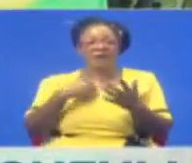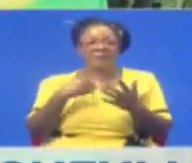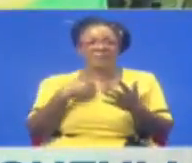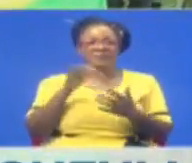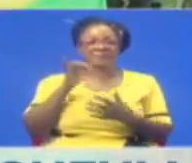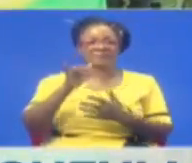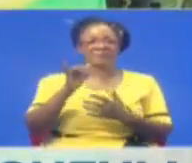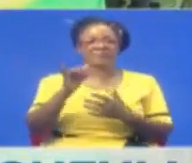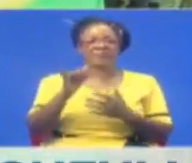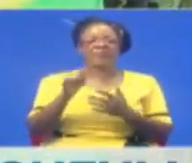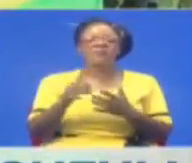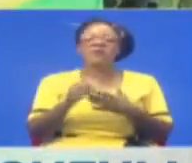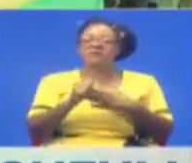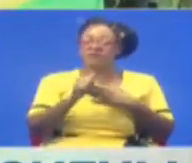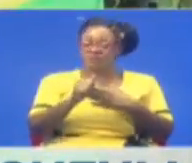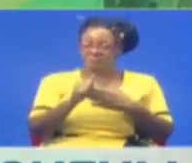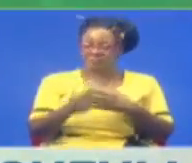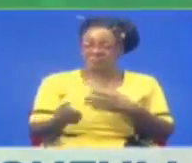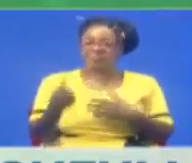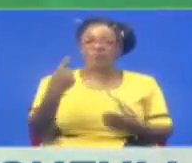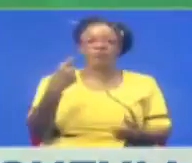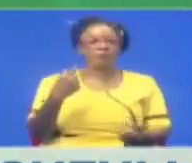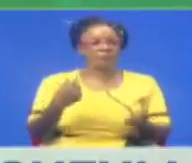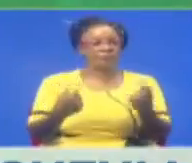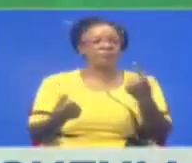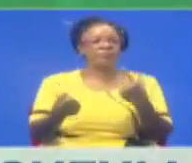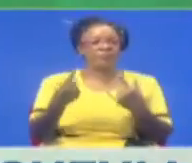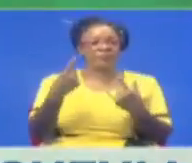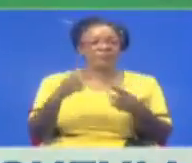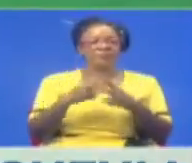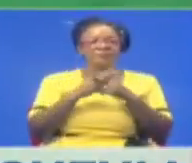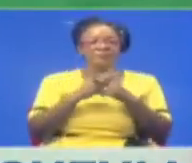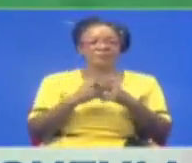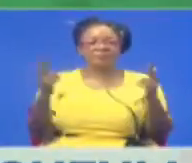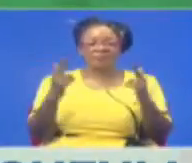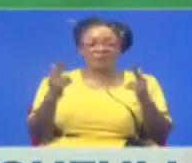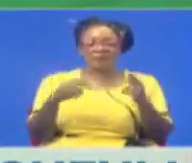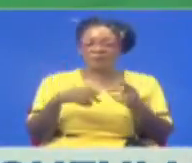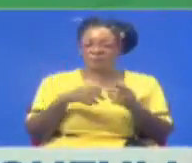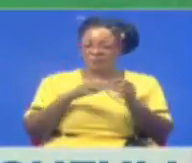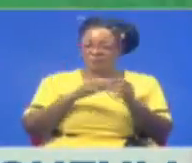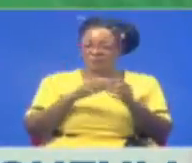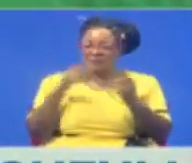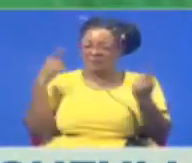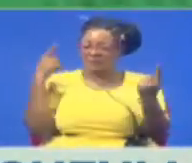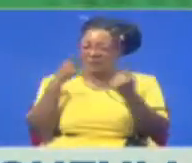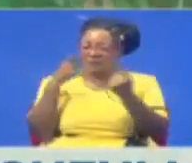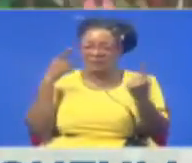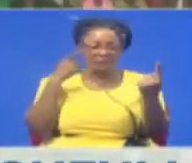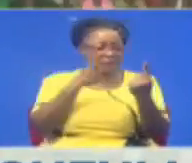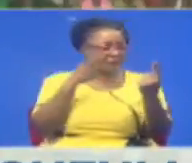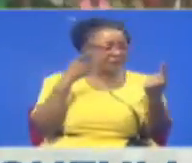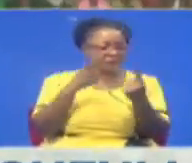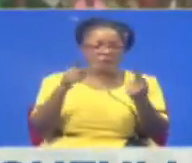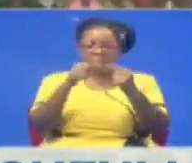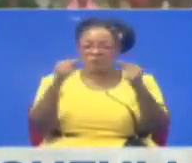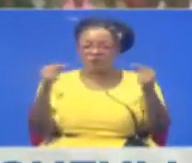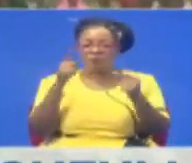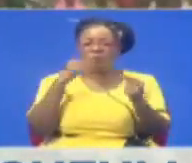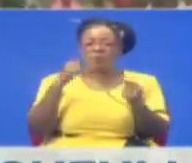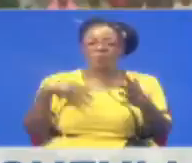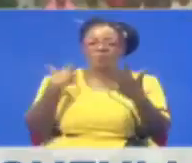kiimla ikianza kujitokeza. Alianza kuwawinda viongozi wa upinzani ambao walikamatwa